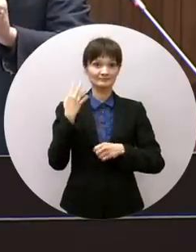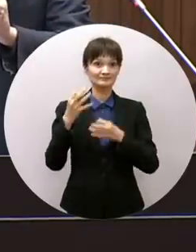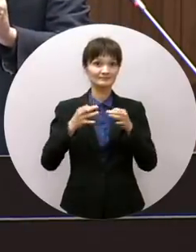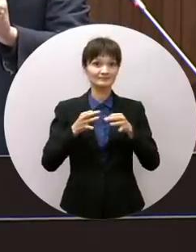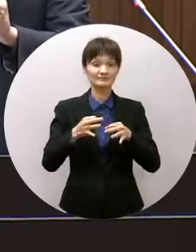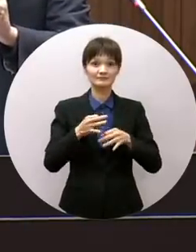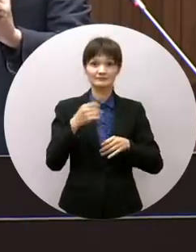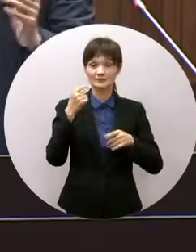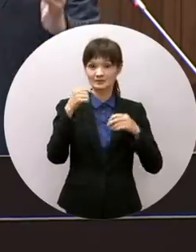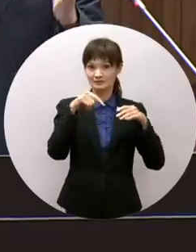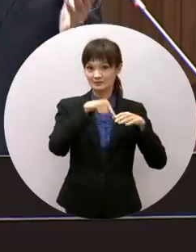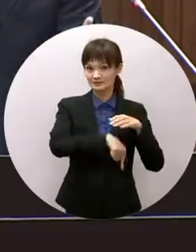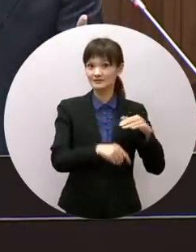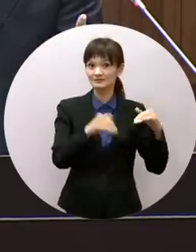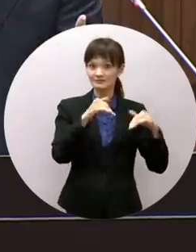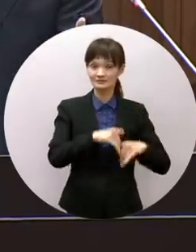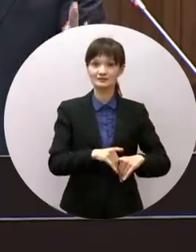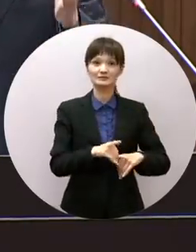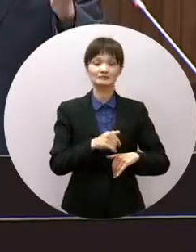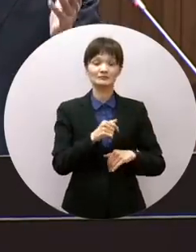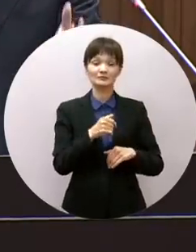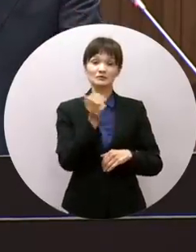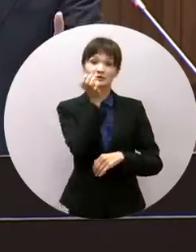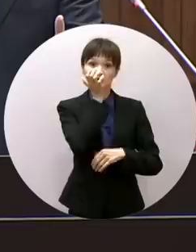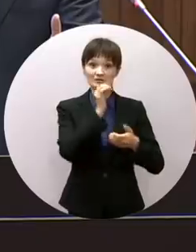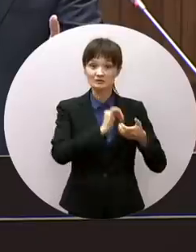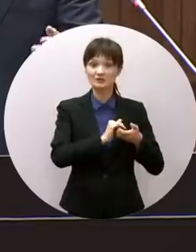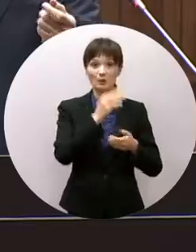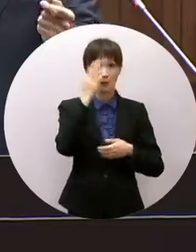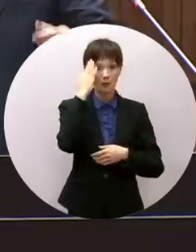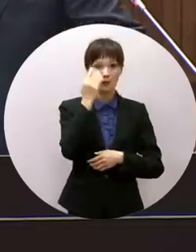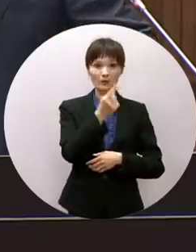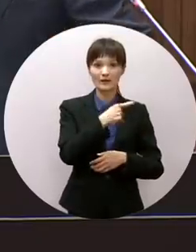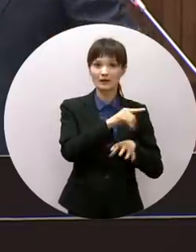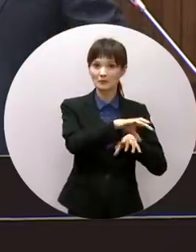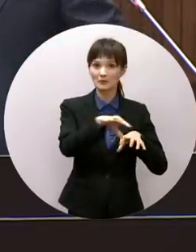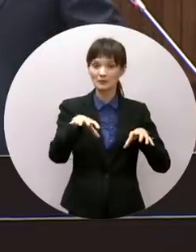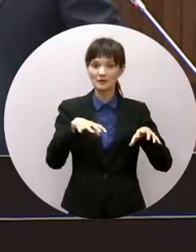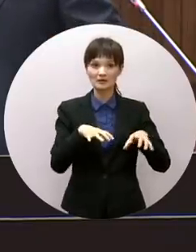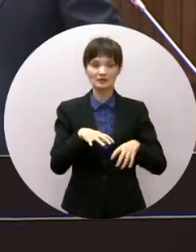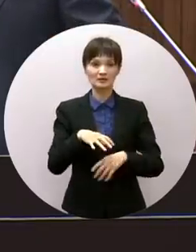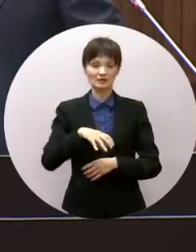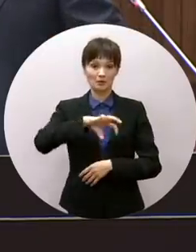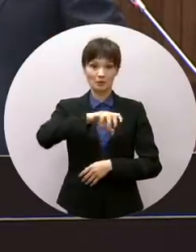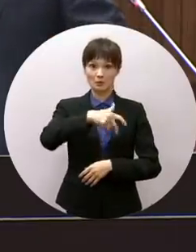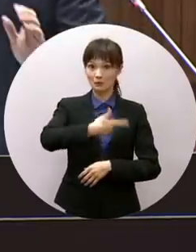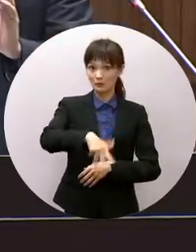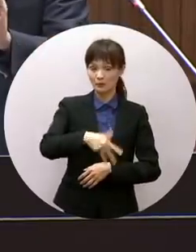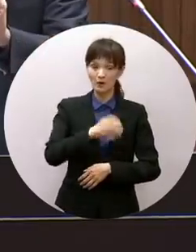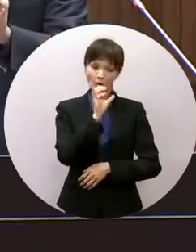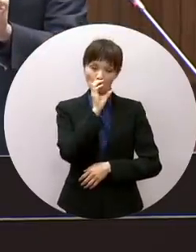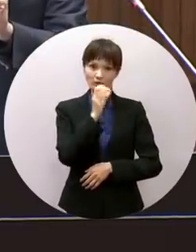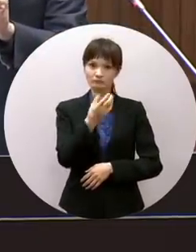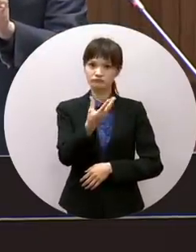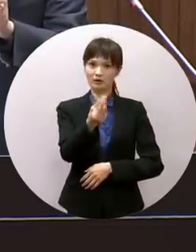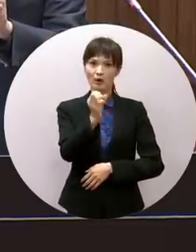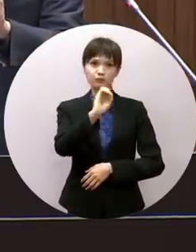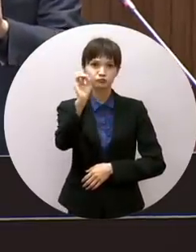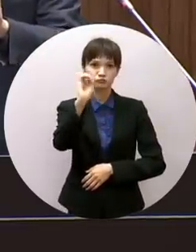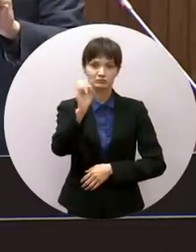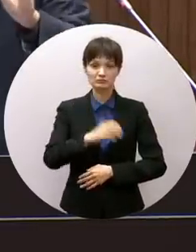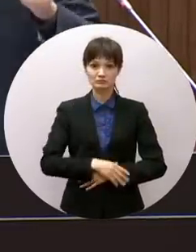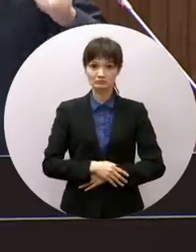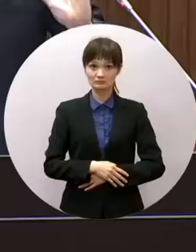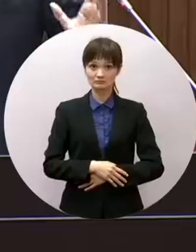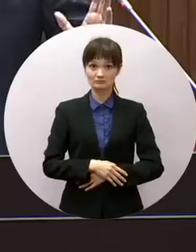林乌来这一区啊，噶金嘛哈，还有很多地方啊没有自来水可以喝。我们看看我们这个区域啦